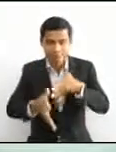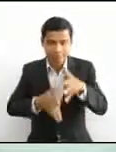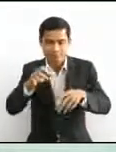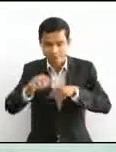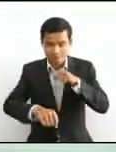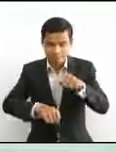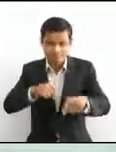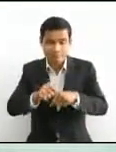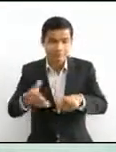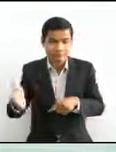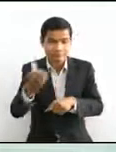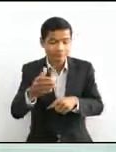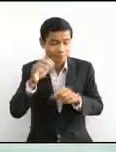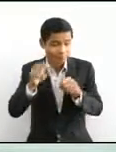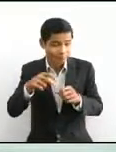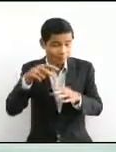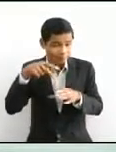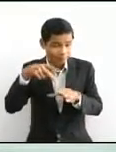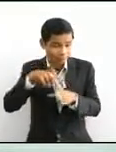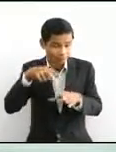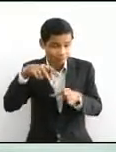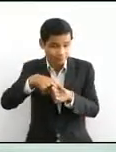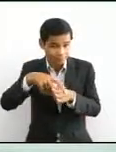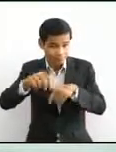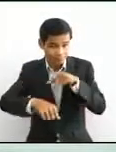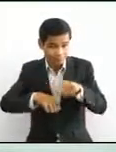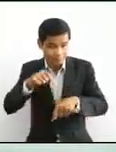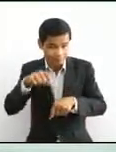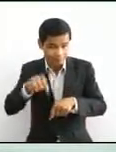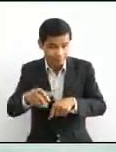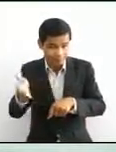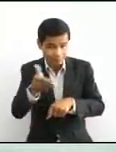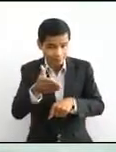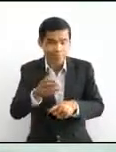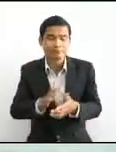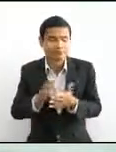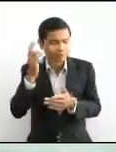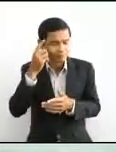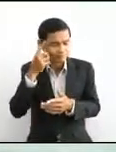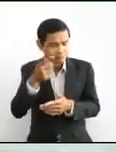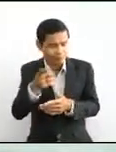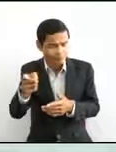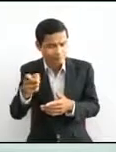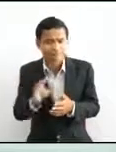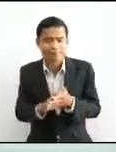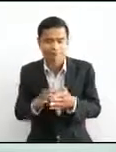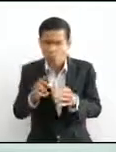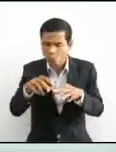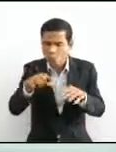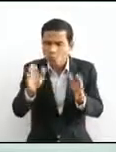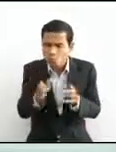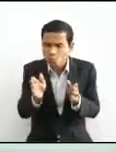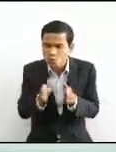con thật chỉ cong hay con chơi chỉ cong ớt con bà cà chơi chơi mà nhá con tội tổ